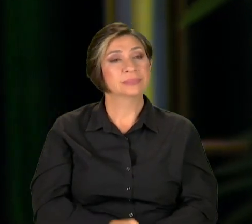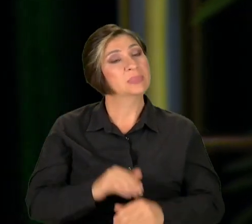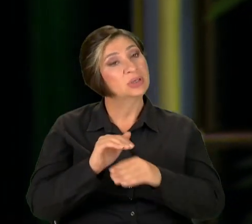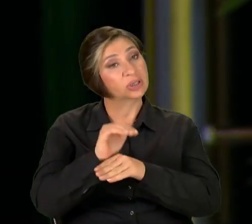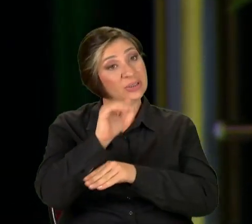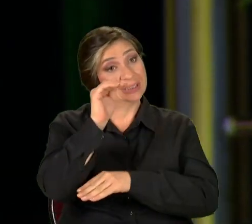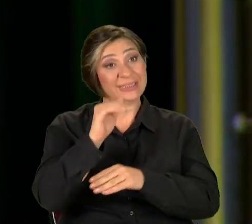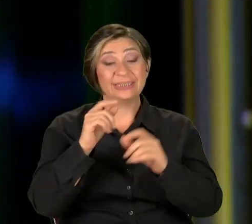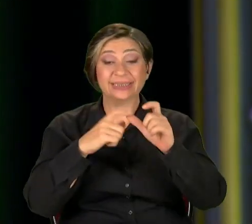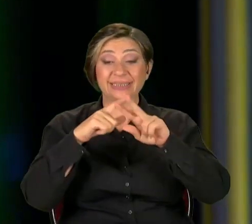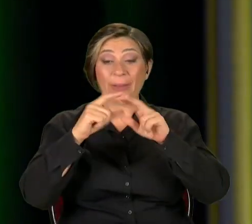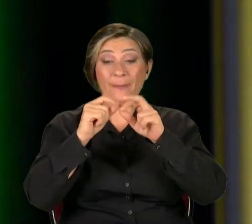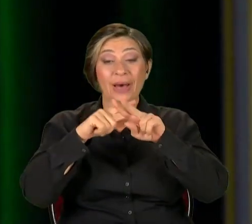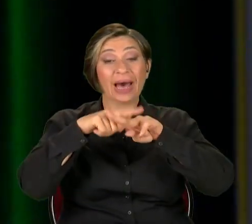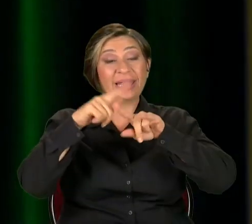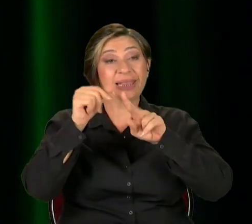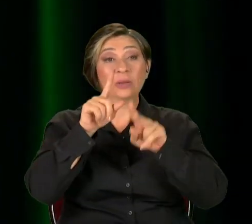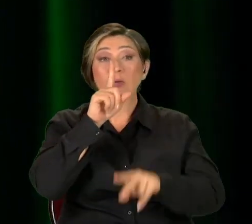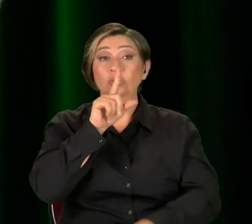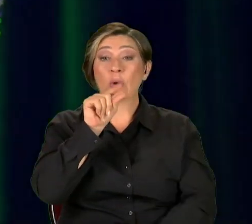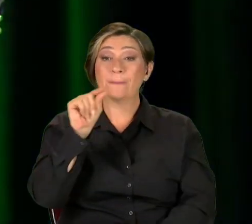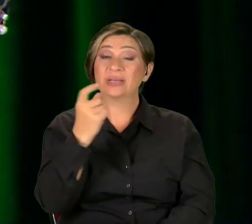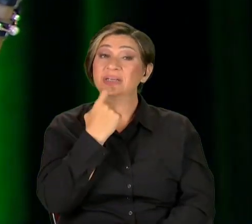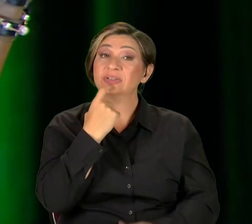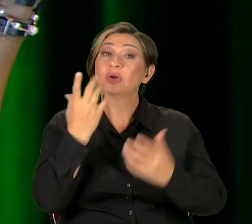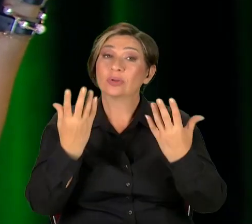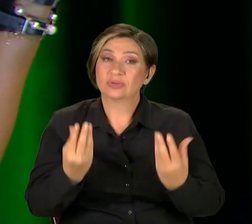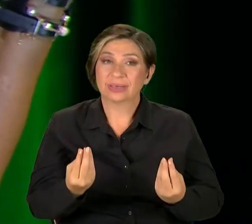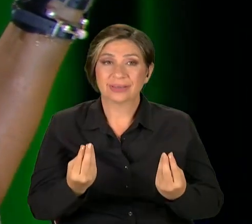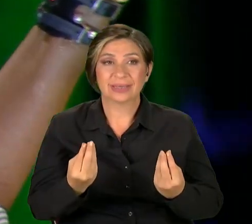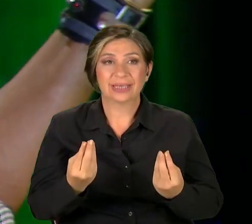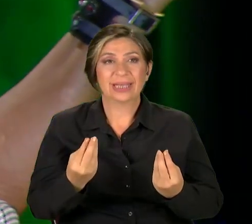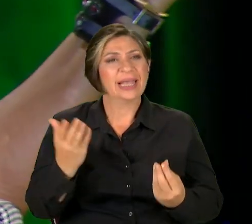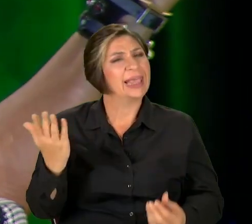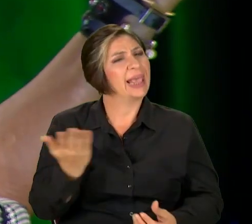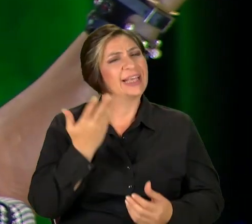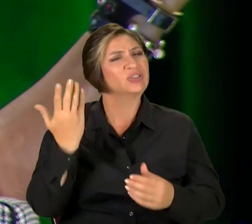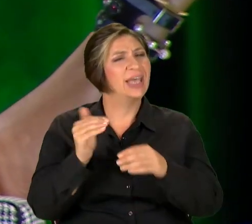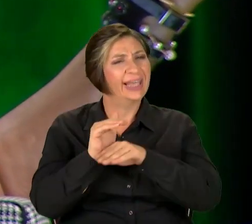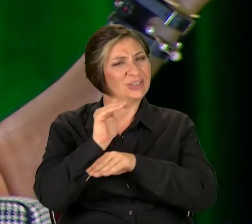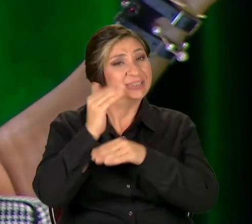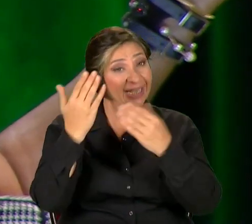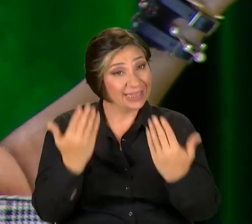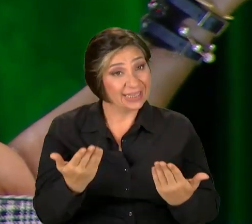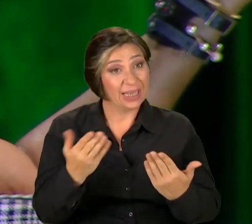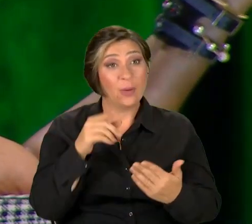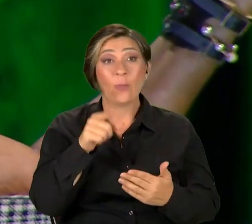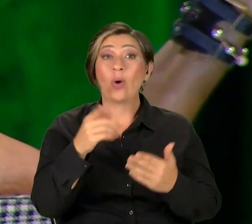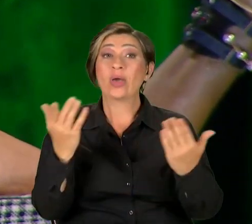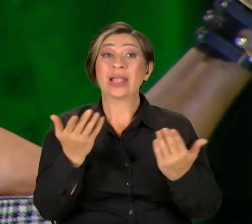Yaşasaydı Sabahattin Ali 111 yaşında olacaktı. Keşke yaşasaydı da